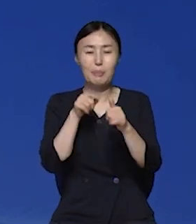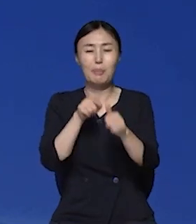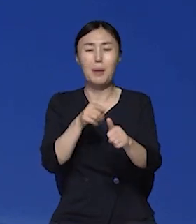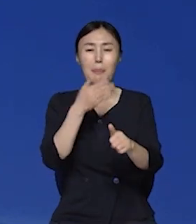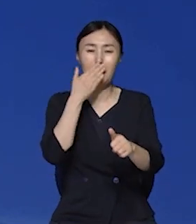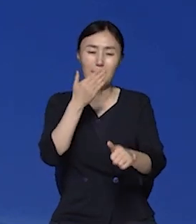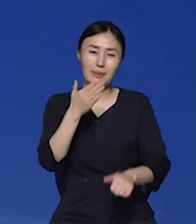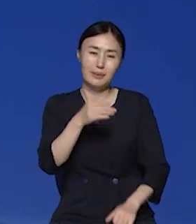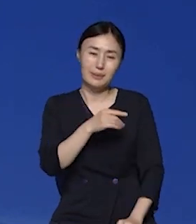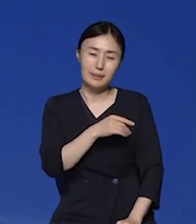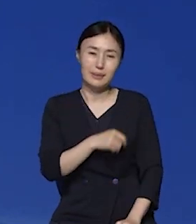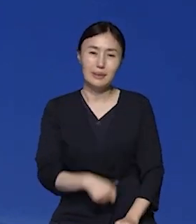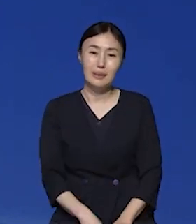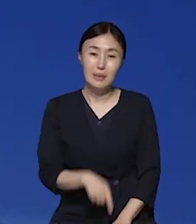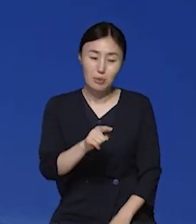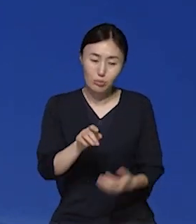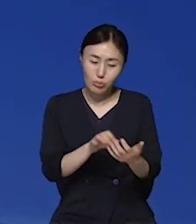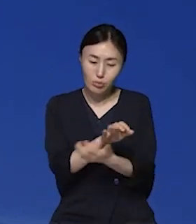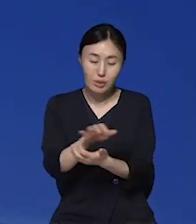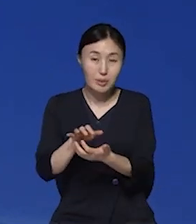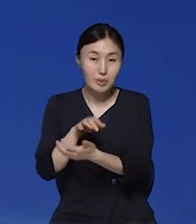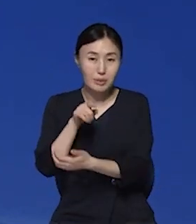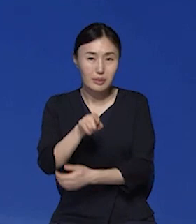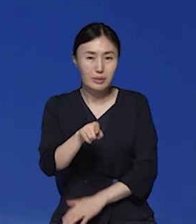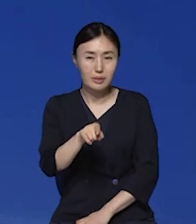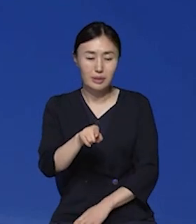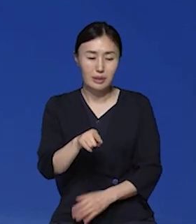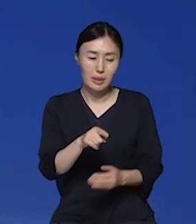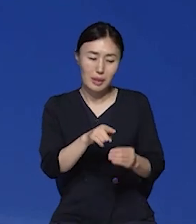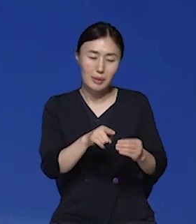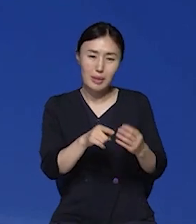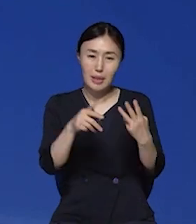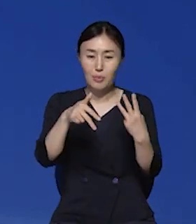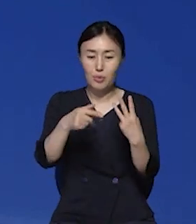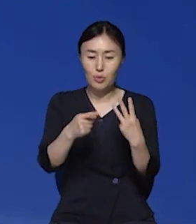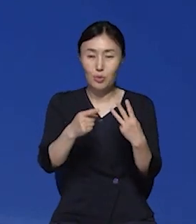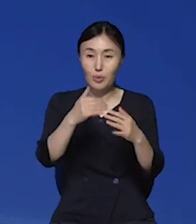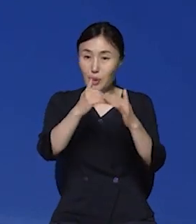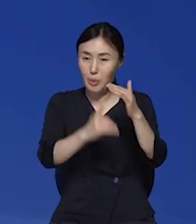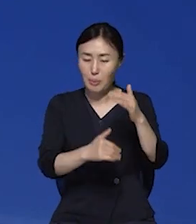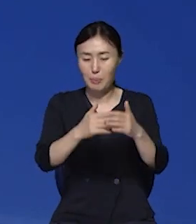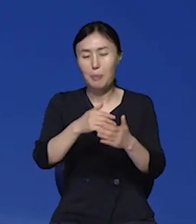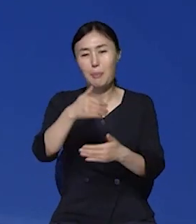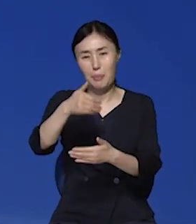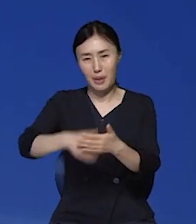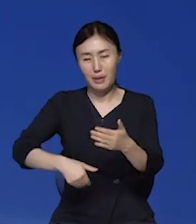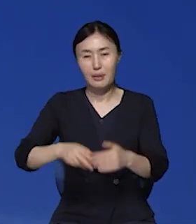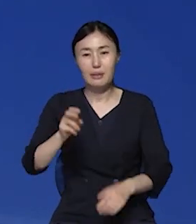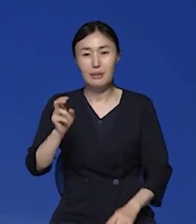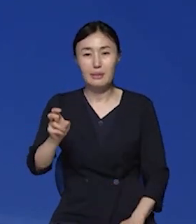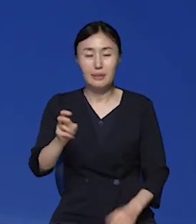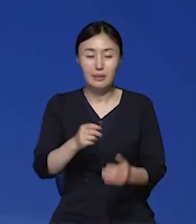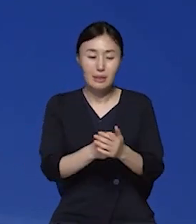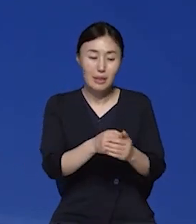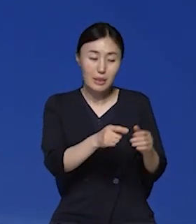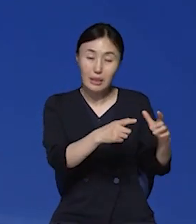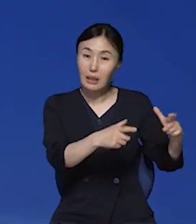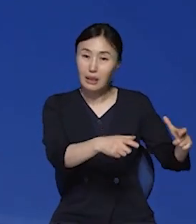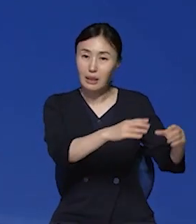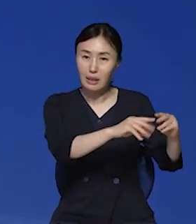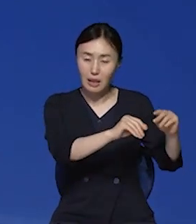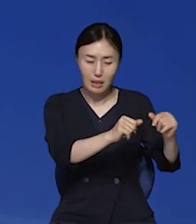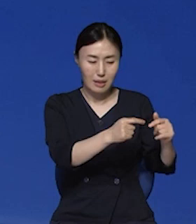있는 겁니다. 논란이 일면서 다행히 해당 항목은 빠지게 될 것으로 보입니다. 광주시는 종전부지